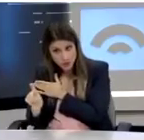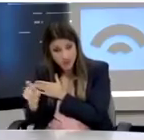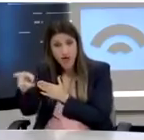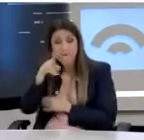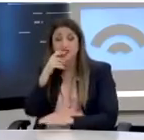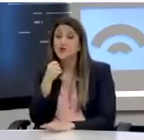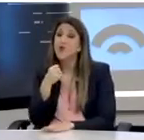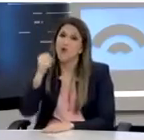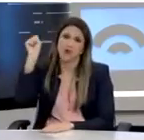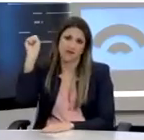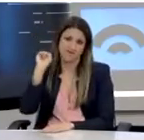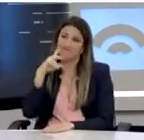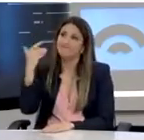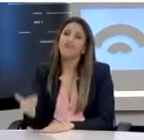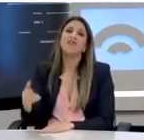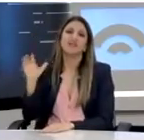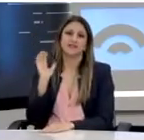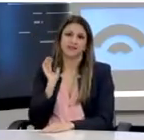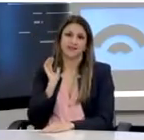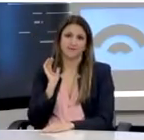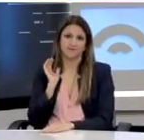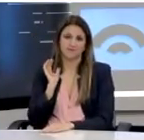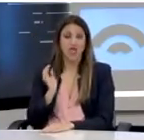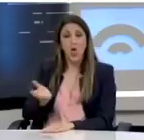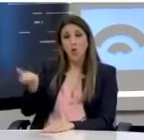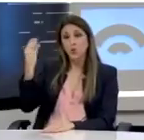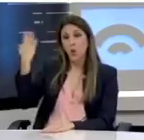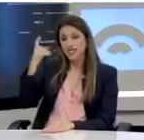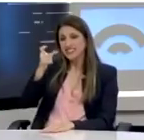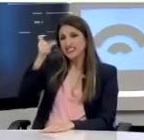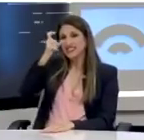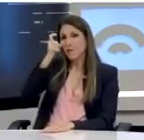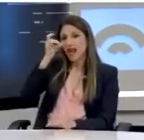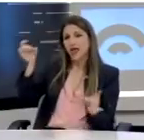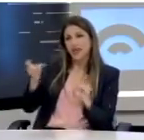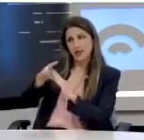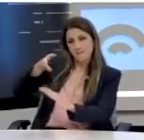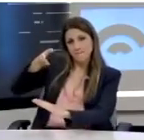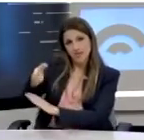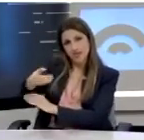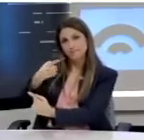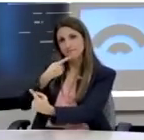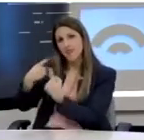όχι. Ο κύριος Σαμαράς, όταν διαπραγματεύτηκε το πακέτο Πινέιρο,